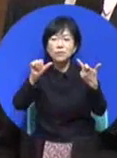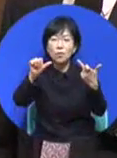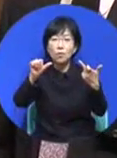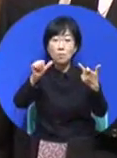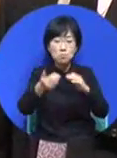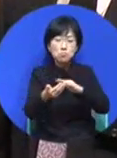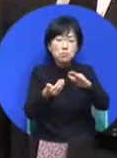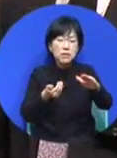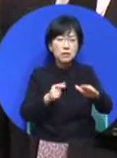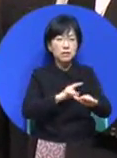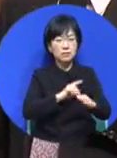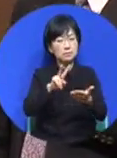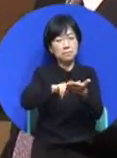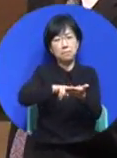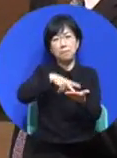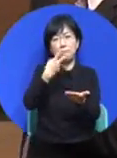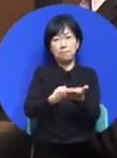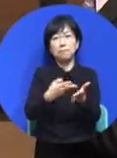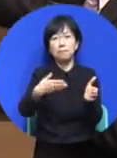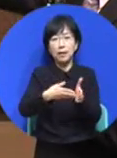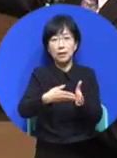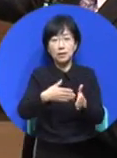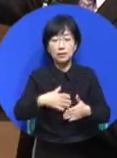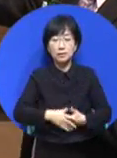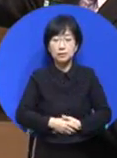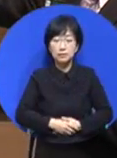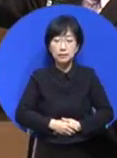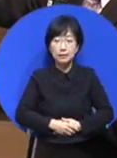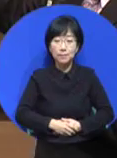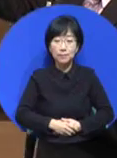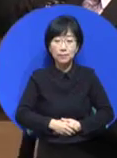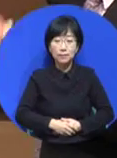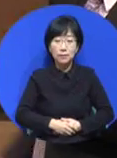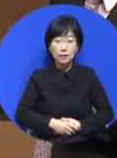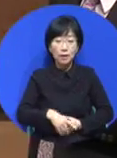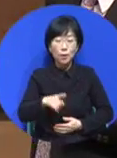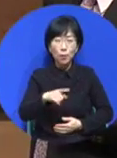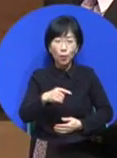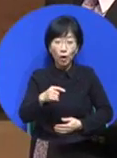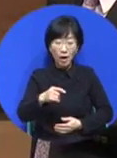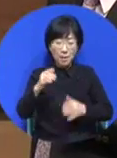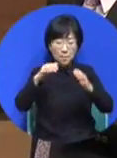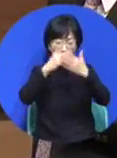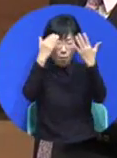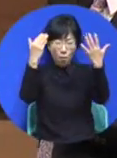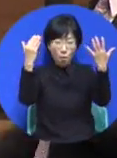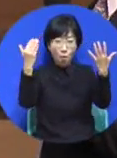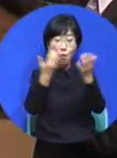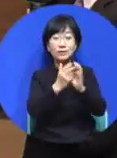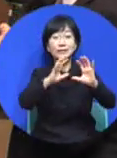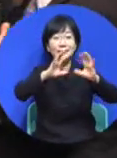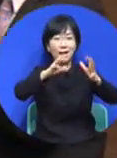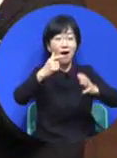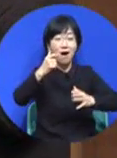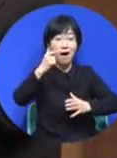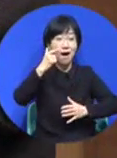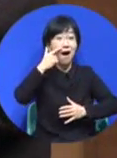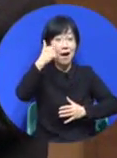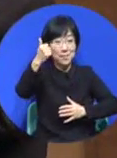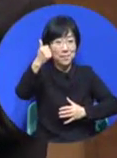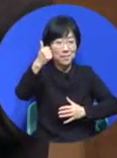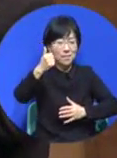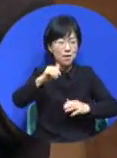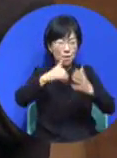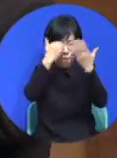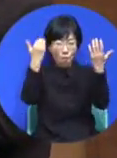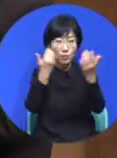5. He already changed their names. 열국의 의미. The meaning of all nations. 열방의 아비로 너를